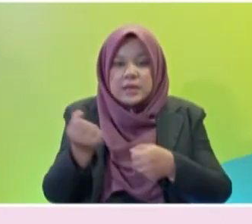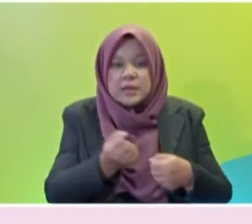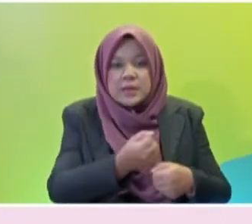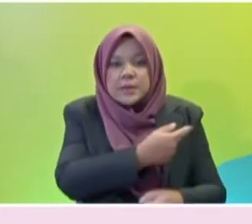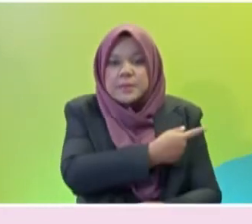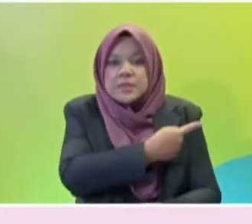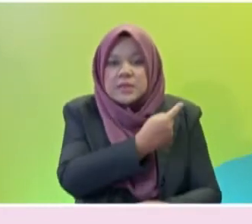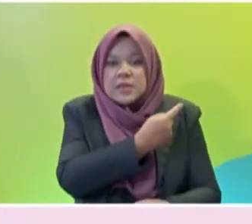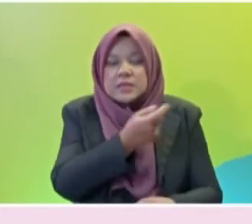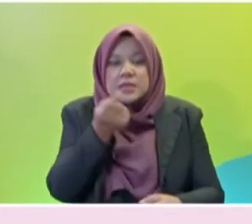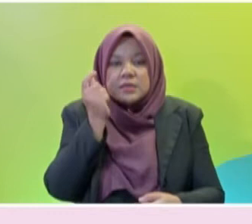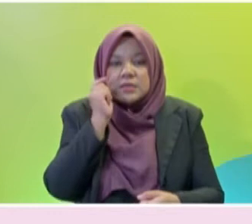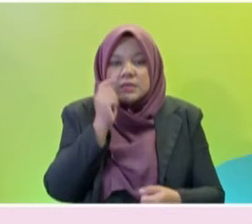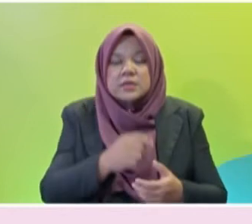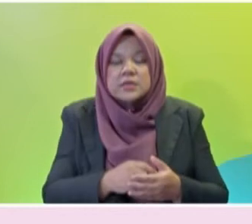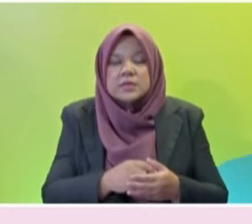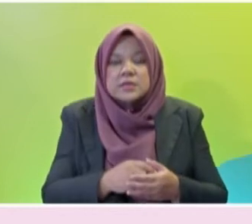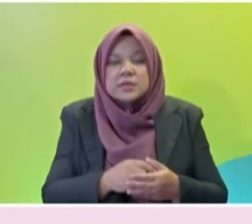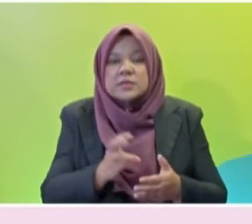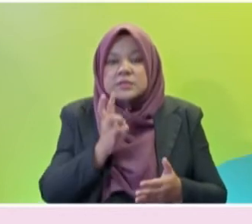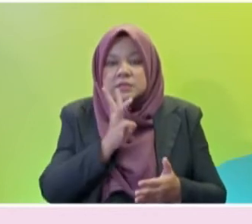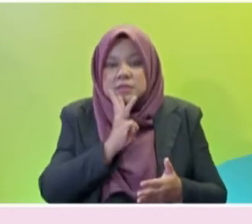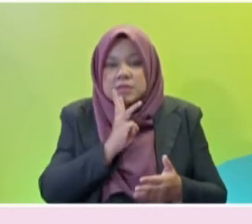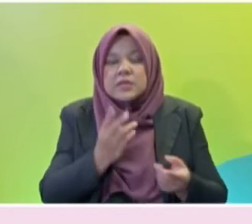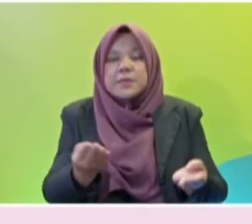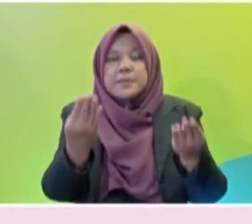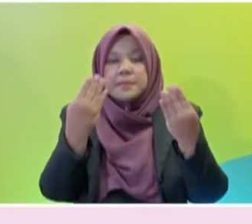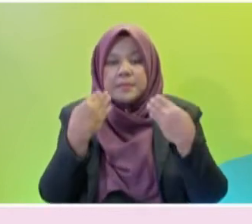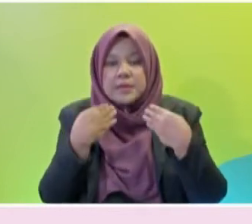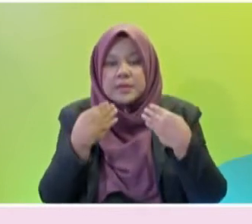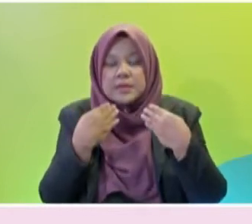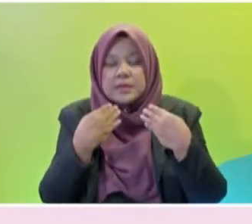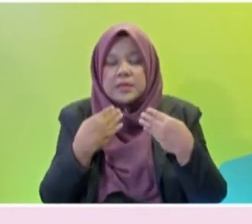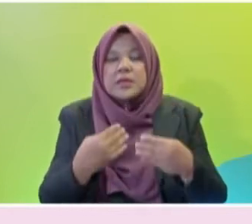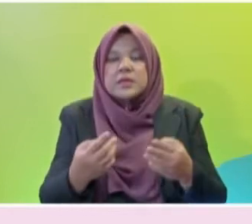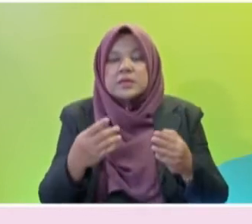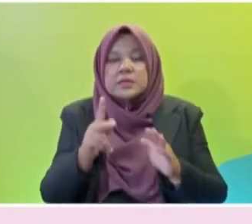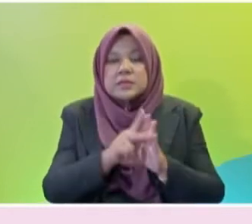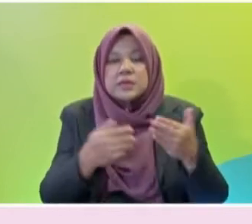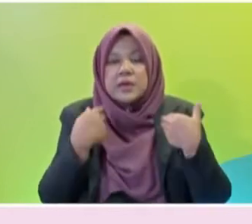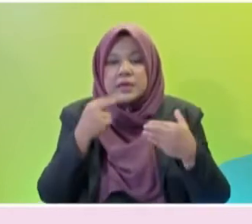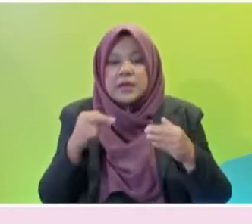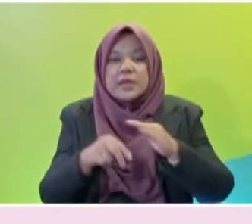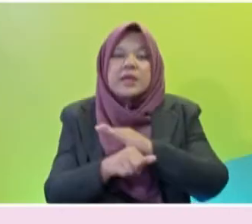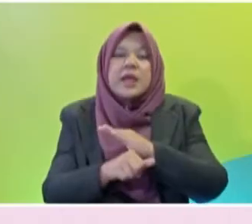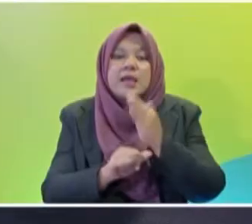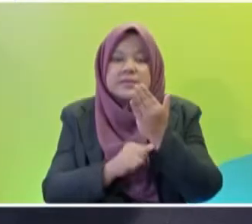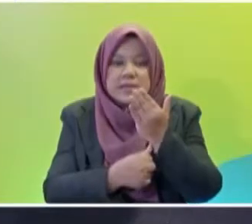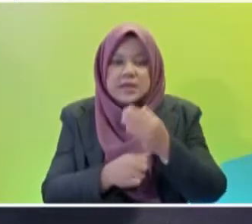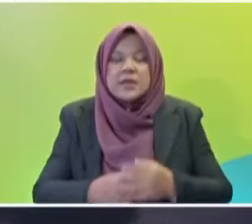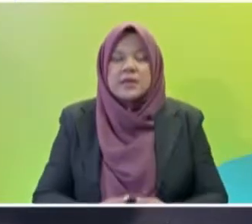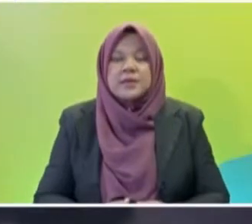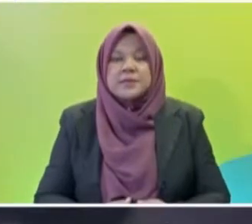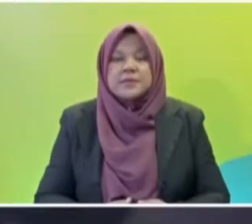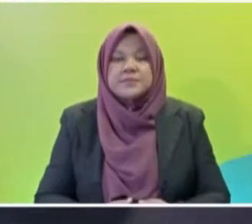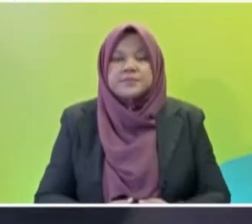supaya keadaan dia punya bendalik atau cecair tadi dia kembali semula kepada keadaan ombak kecil. So